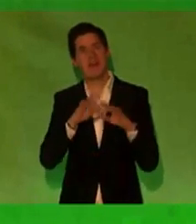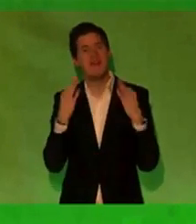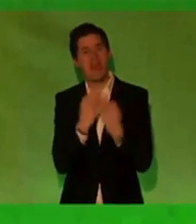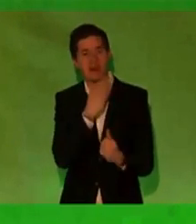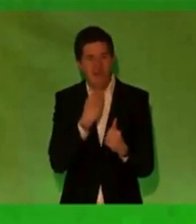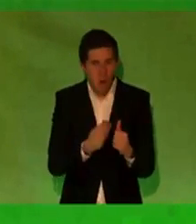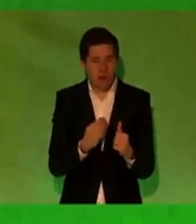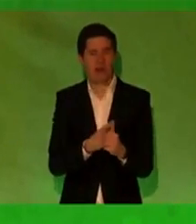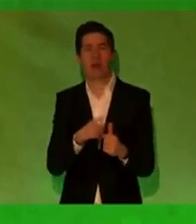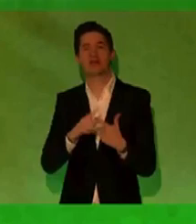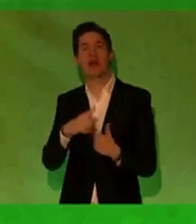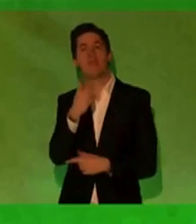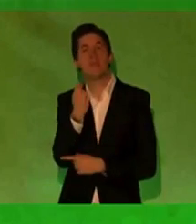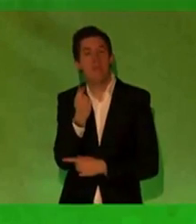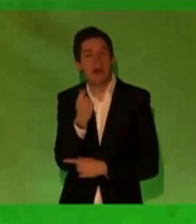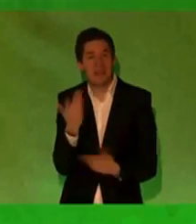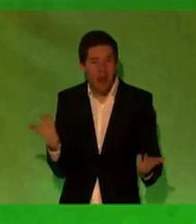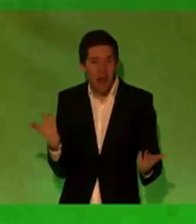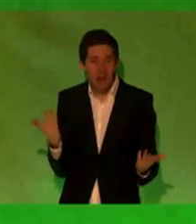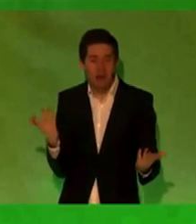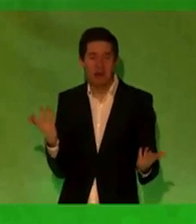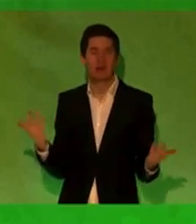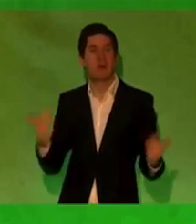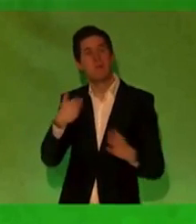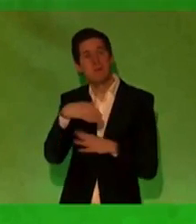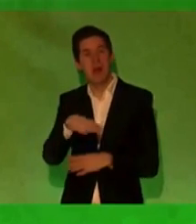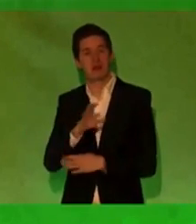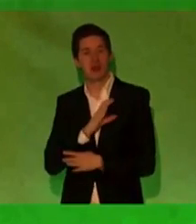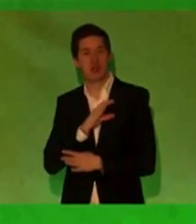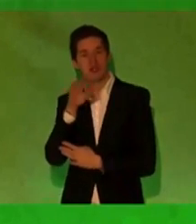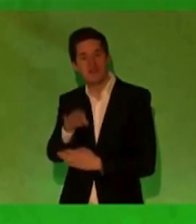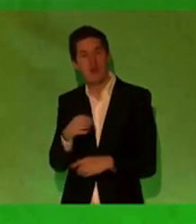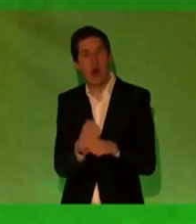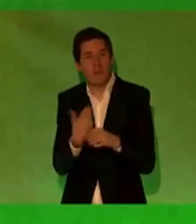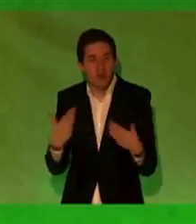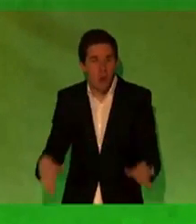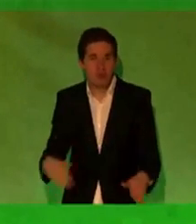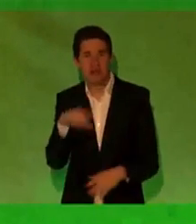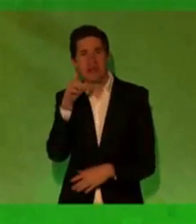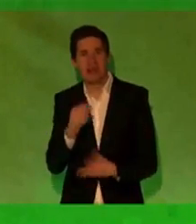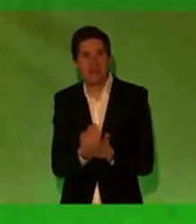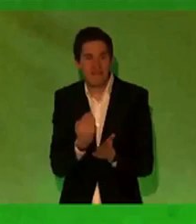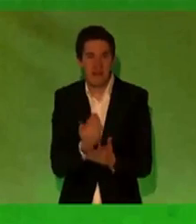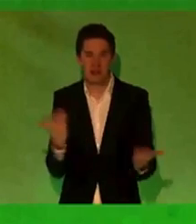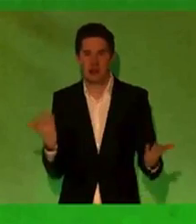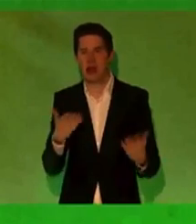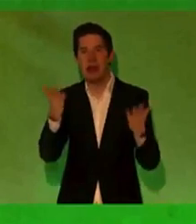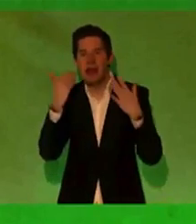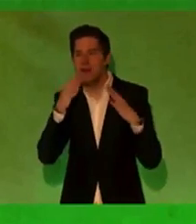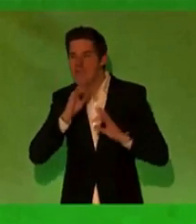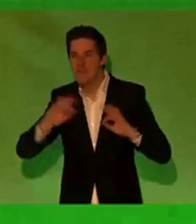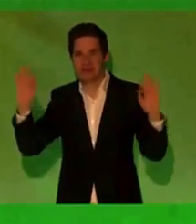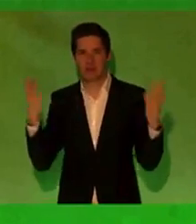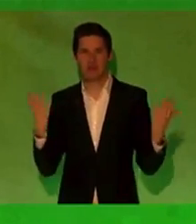Familienfreundlichkeit, preiswerte Mobilität für alle, mehr Chancen für Arbeitslose und Geringverdiener, Klimaverbesserung,